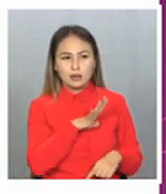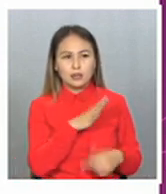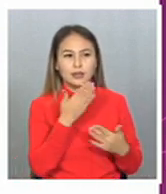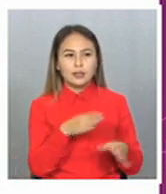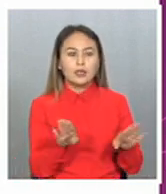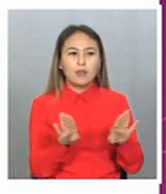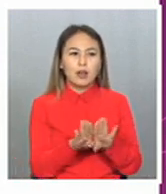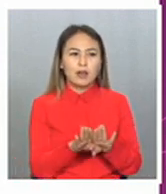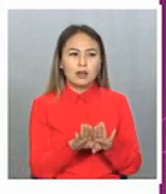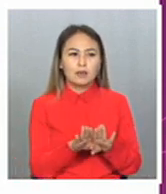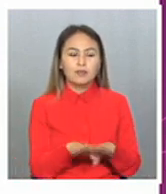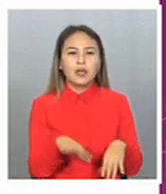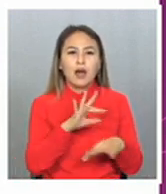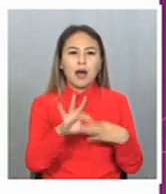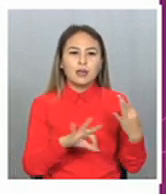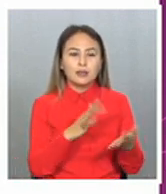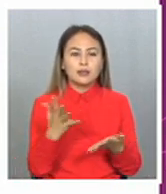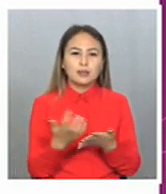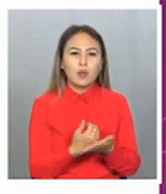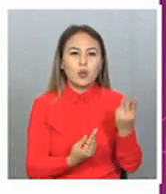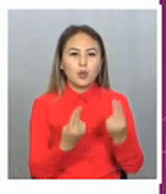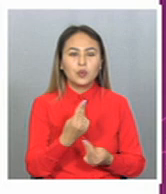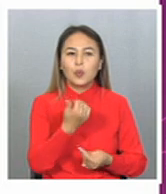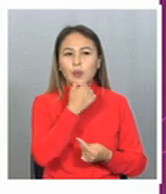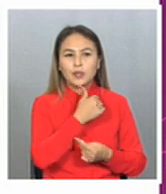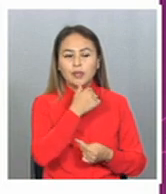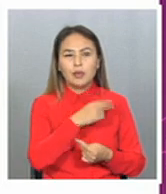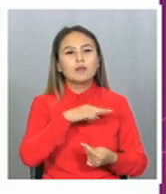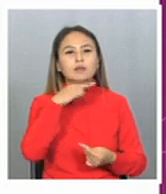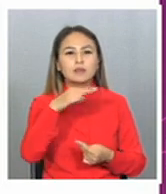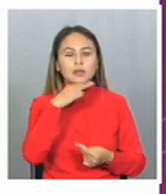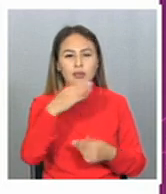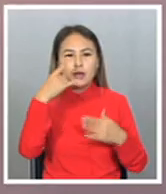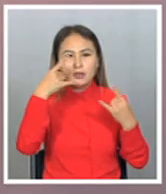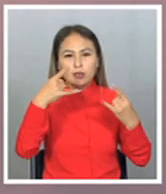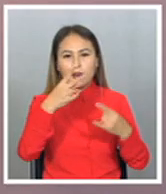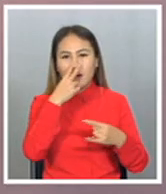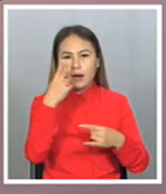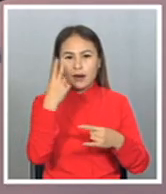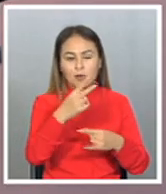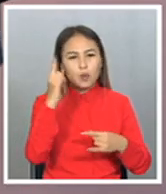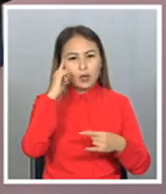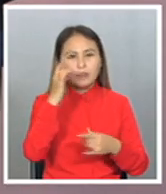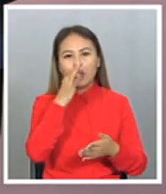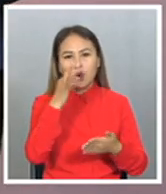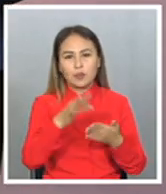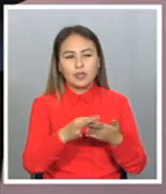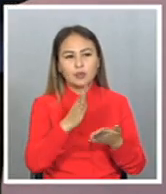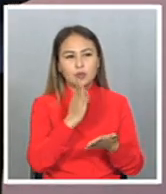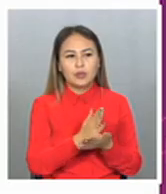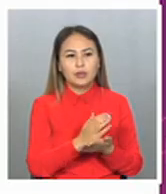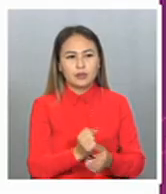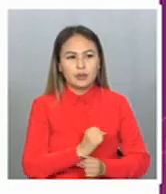балалар сендермен артығын тап ойынын ойнайық. Мұқият тақтаға қарап, ойланып жауап беруге